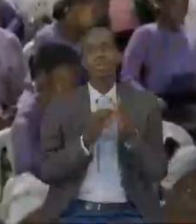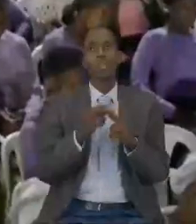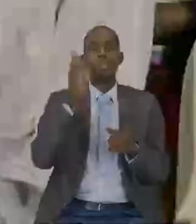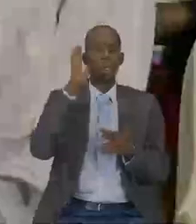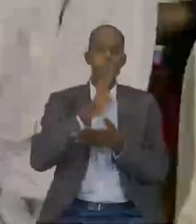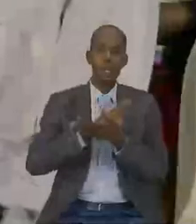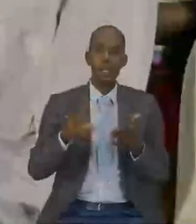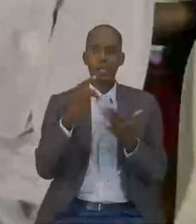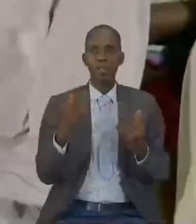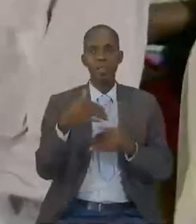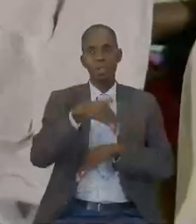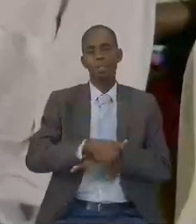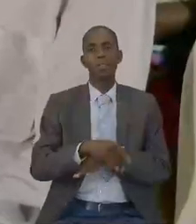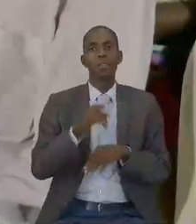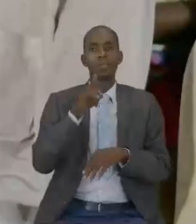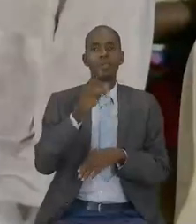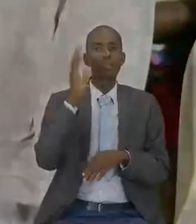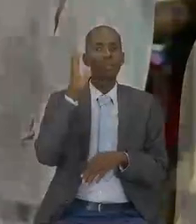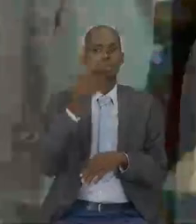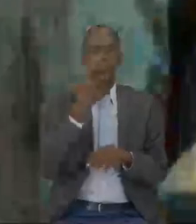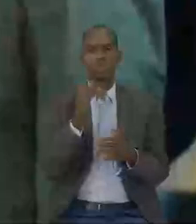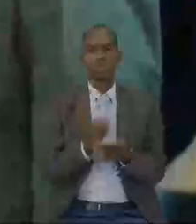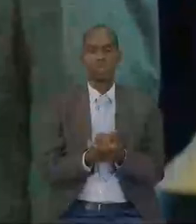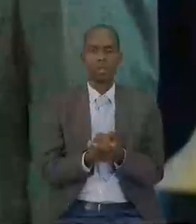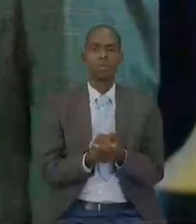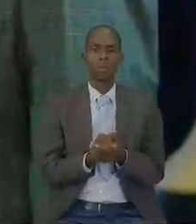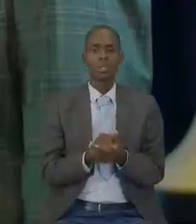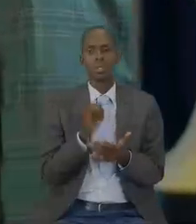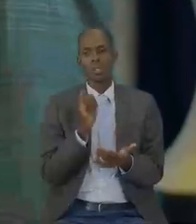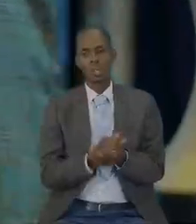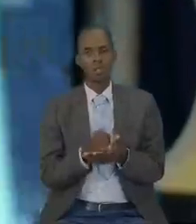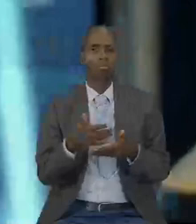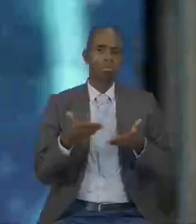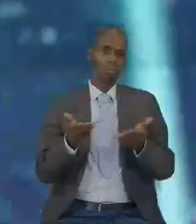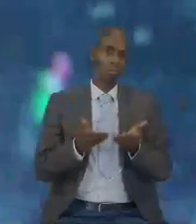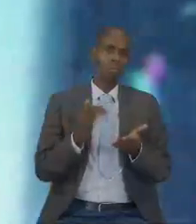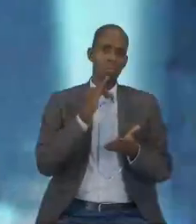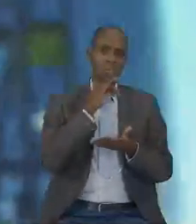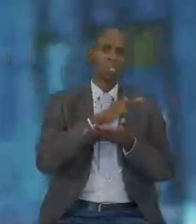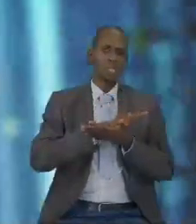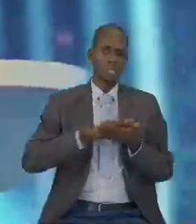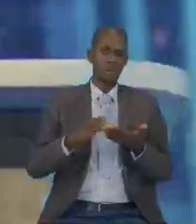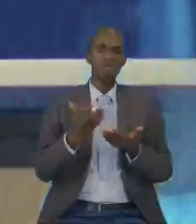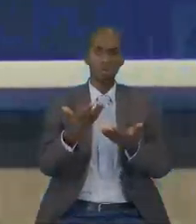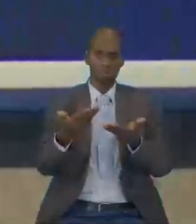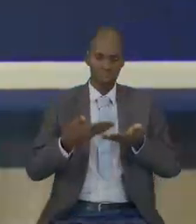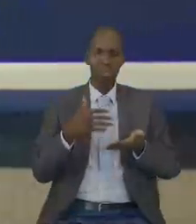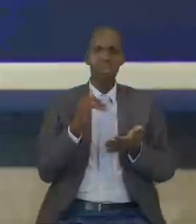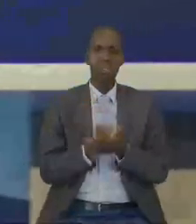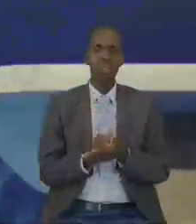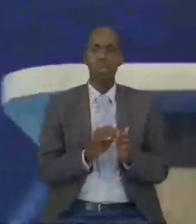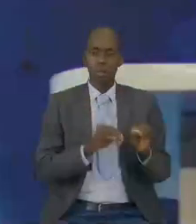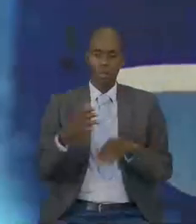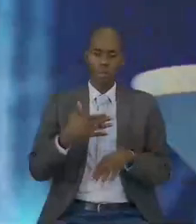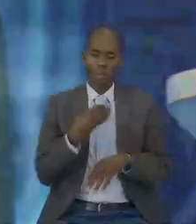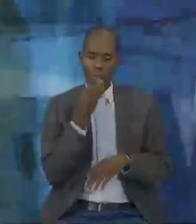soir. Il va te purifier ce soir. Il dira, ça, c'est pur, c'est assez propre. Donnez-moi ce